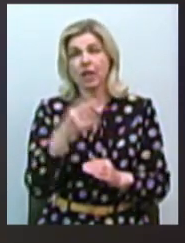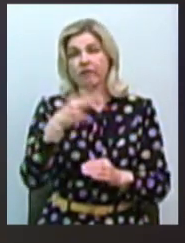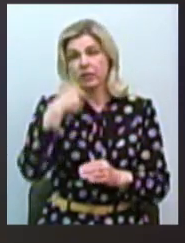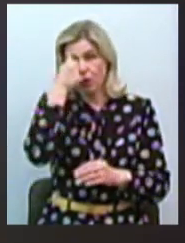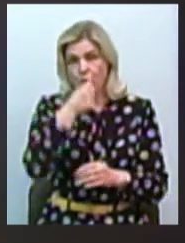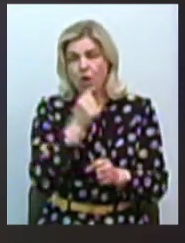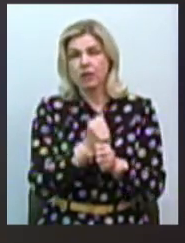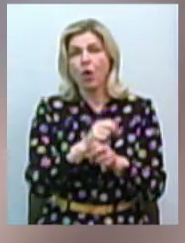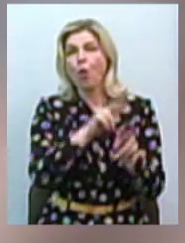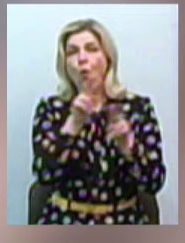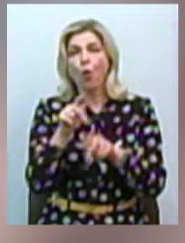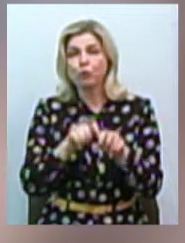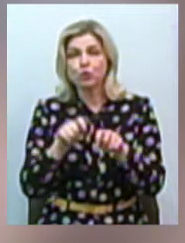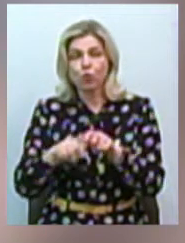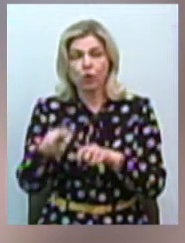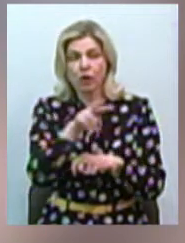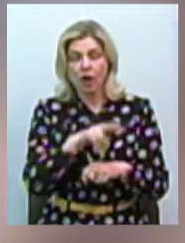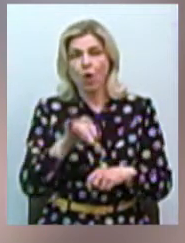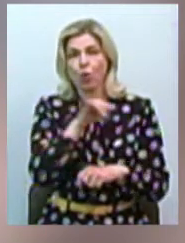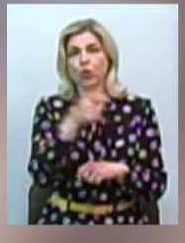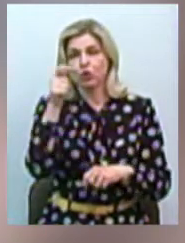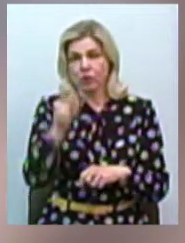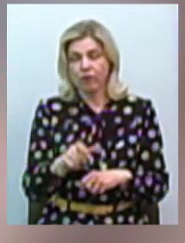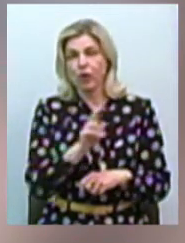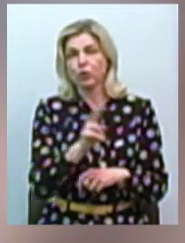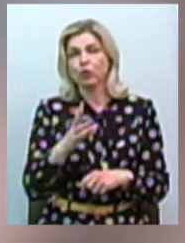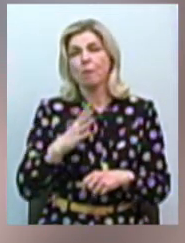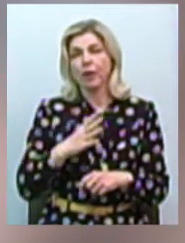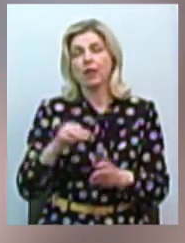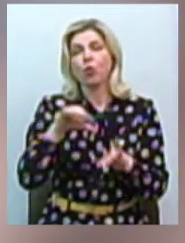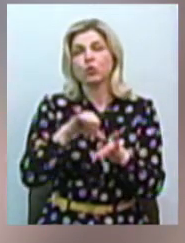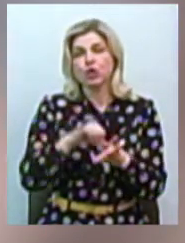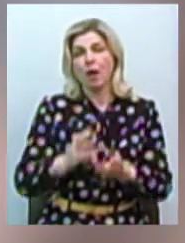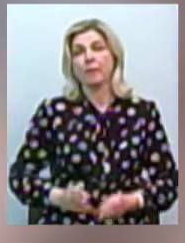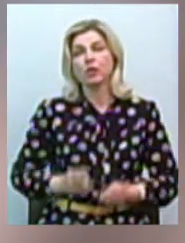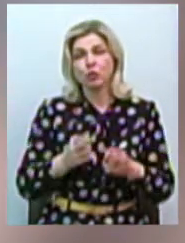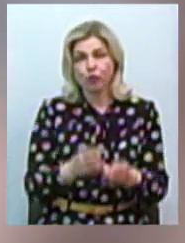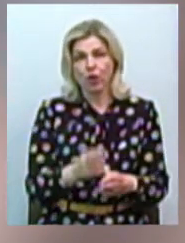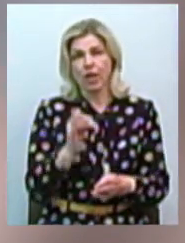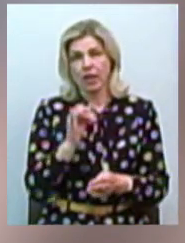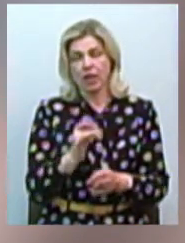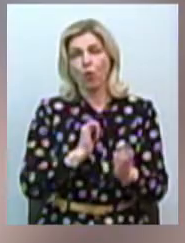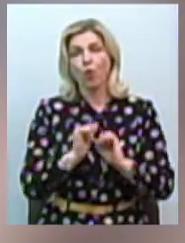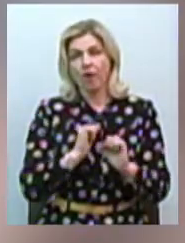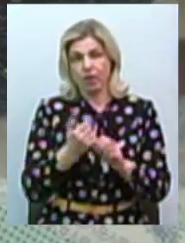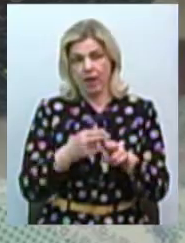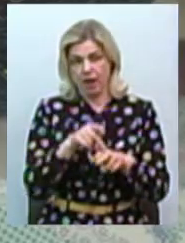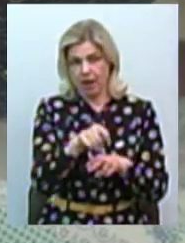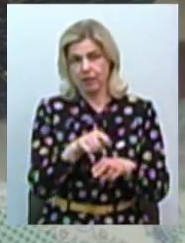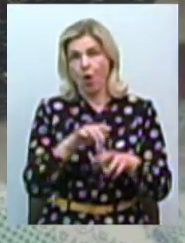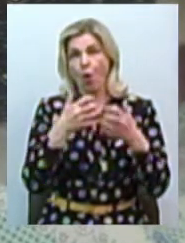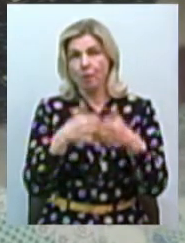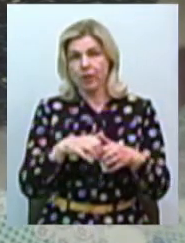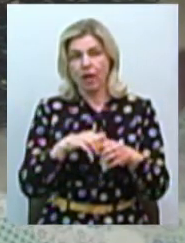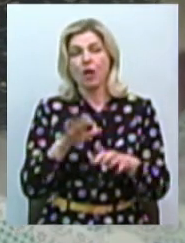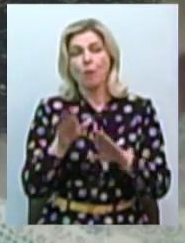провели обшуки у громадянина, який, за версією слідства, був причетний до злочину та адміністрував вказане обладнання. Після